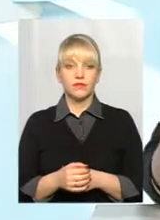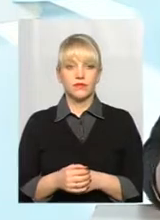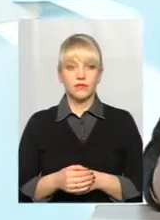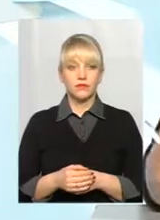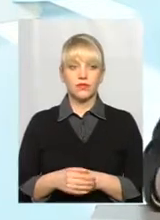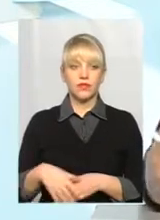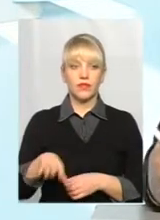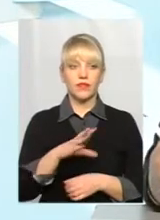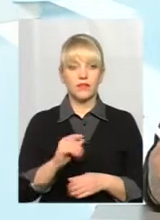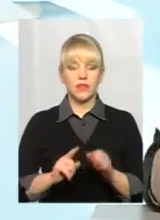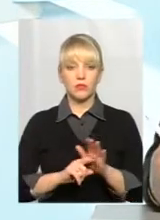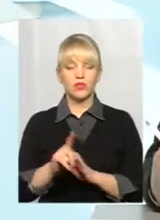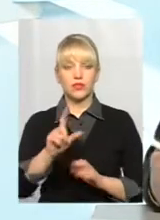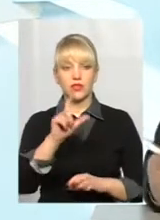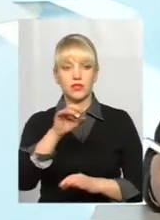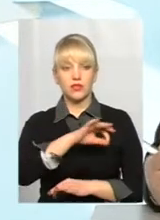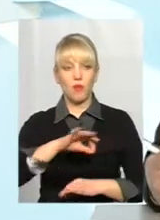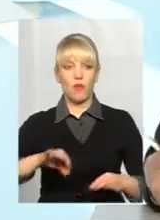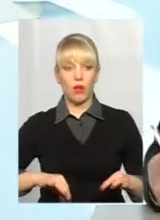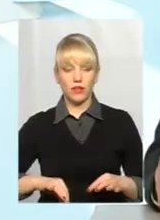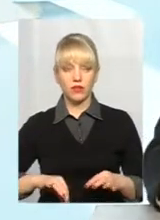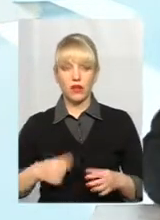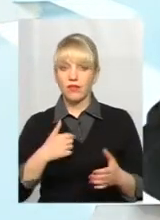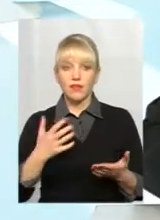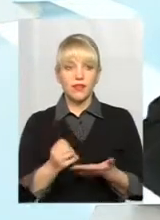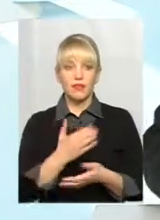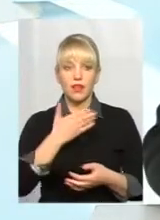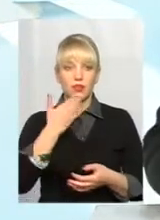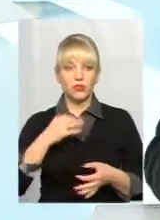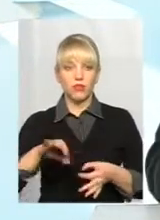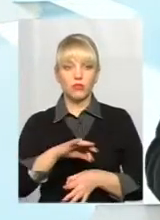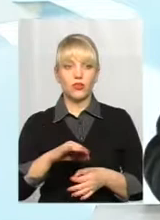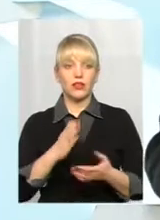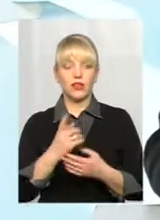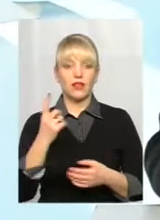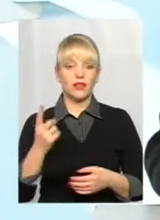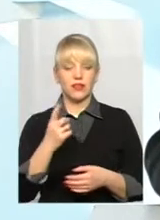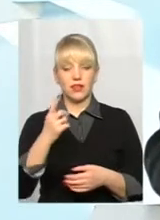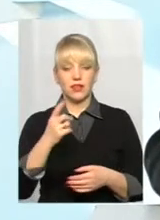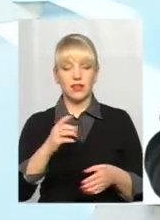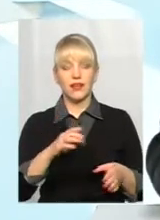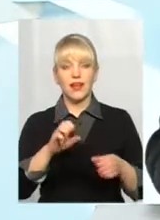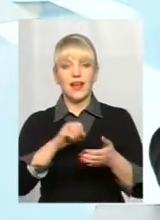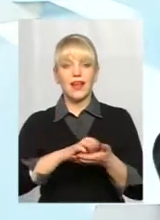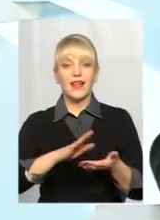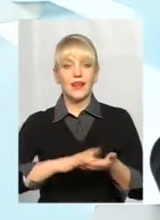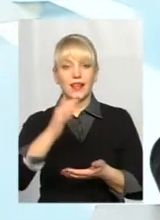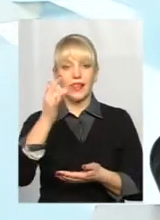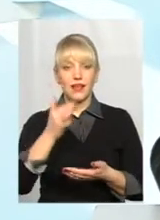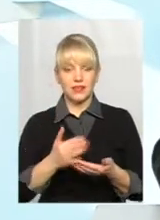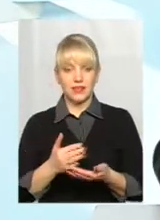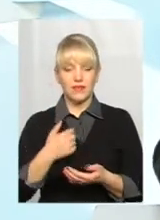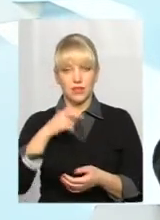все починається з проєкту. Так? Проєкту я не знайшов. Є єдиний реєстр, в державі є єдиний реєстр. Я не